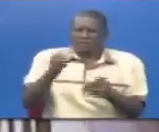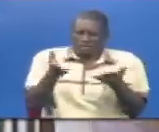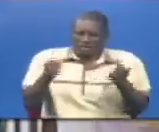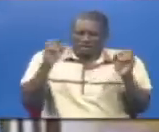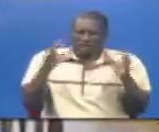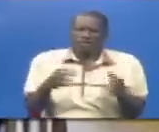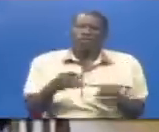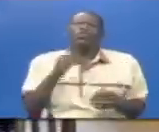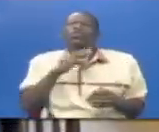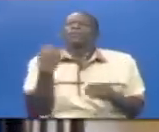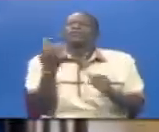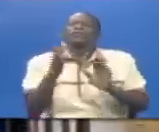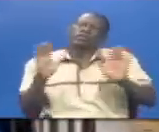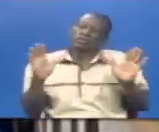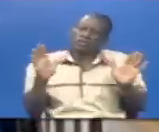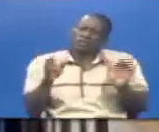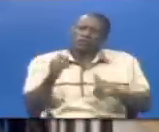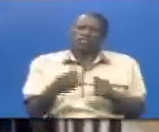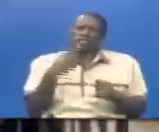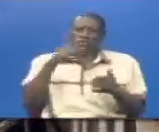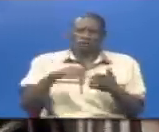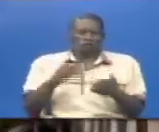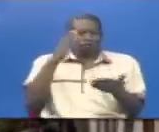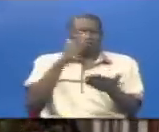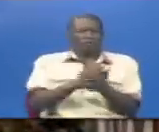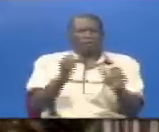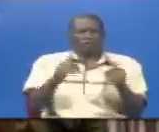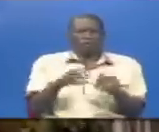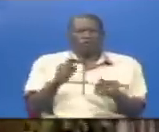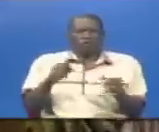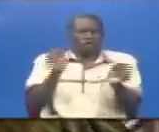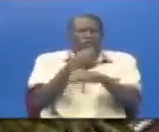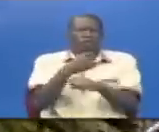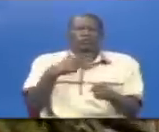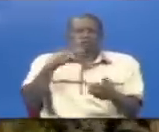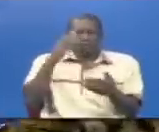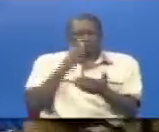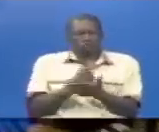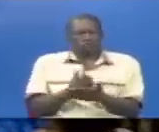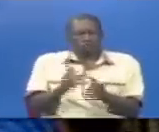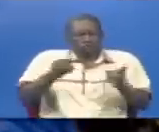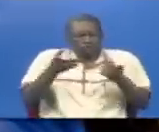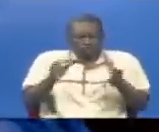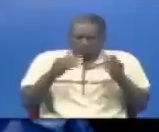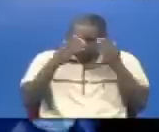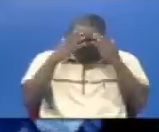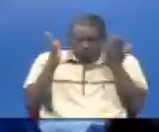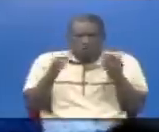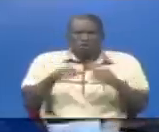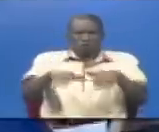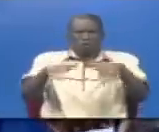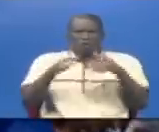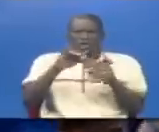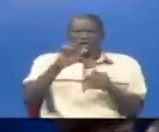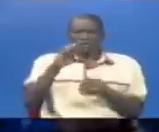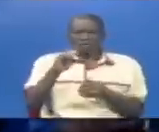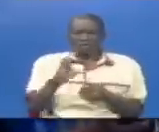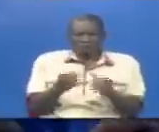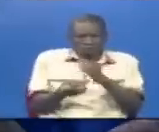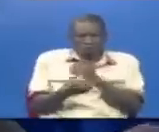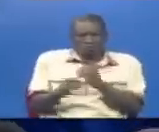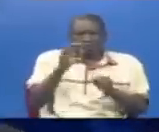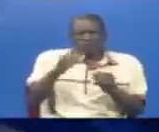tu ambayo wanasema hayajathibitishwa. Kwa hivyo hatuwezi sema kwa ukweli ni kwamba hayupo hapa, tunasubiri IEBC tuelezee